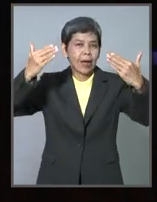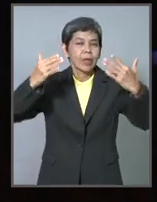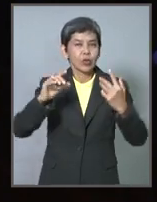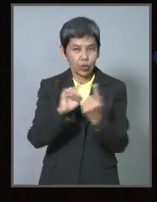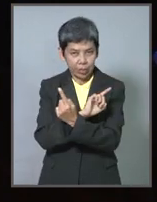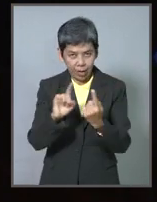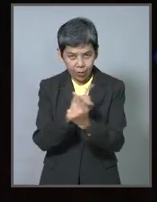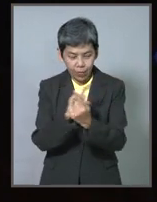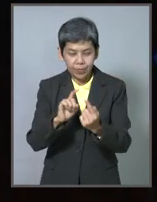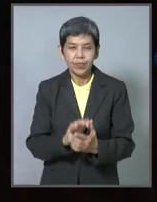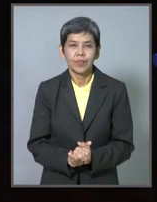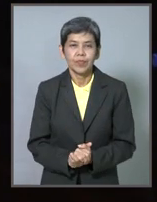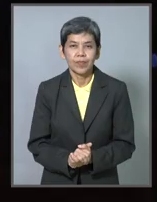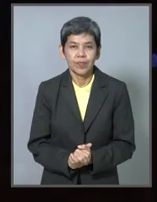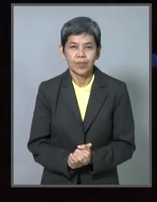างสังคม